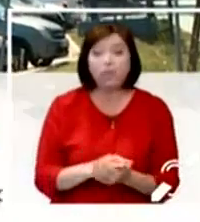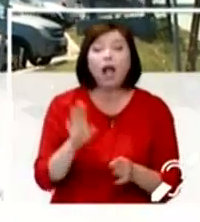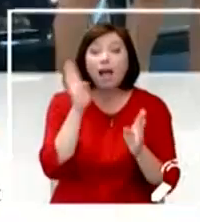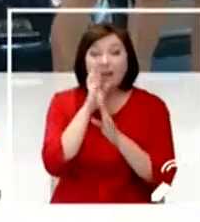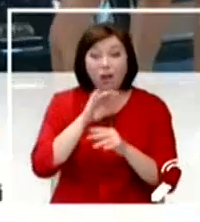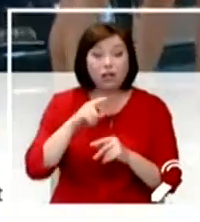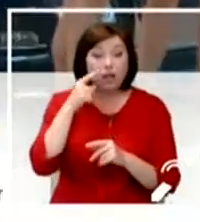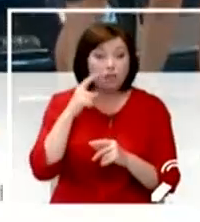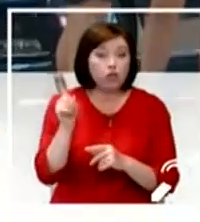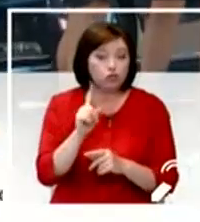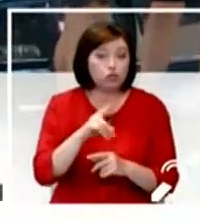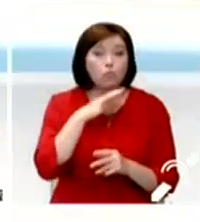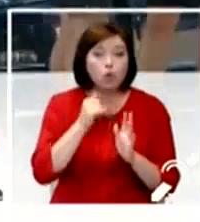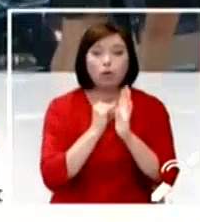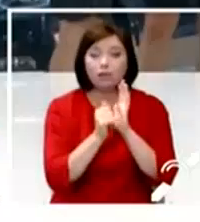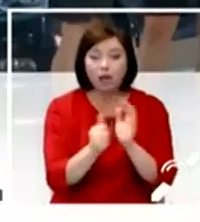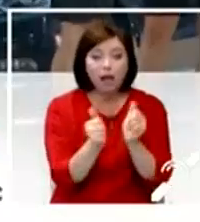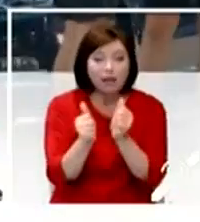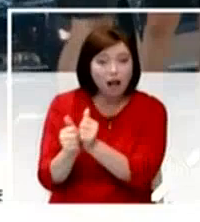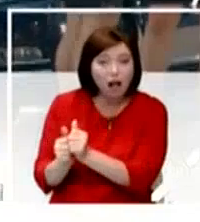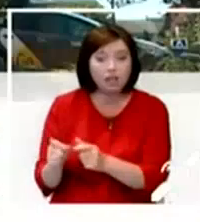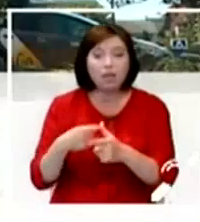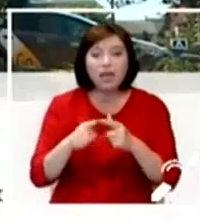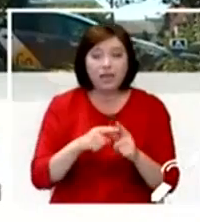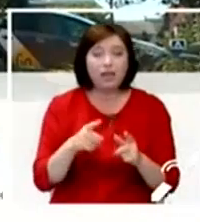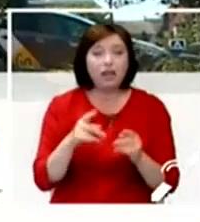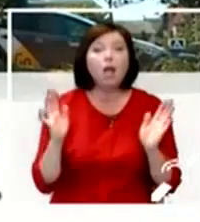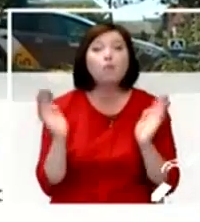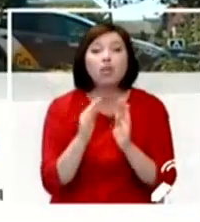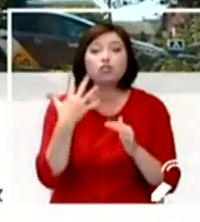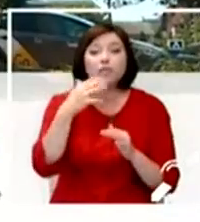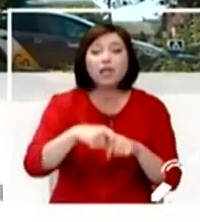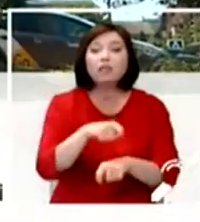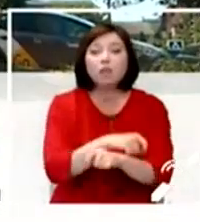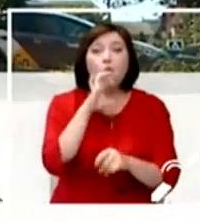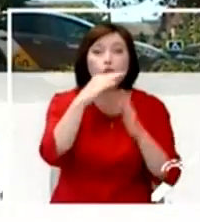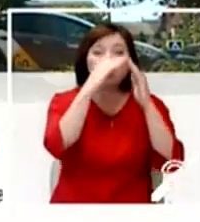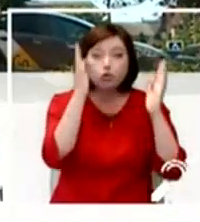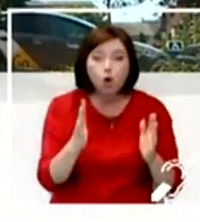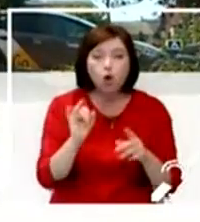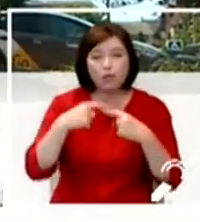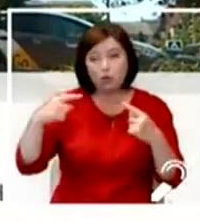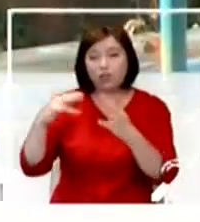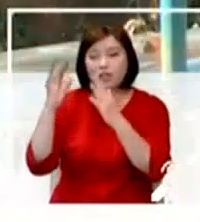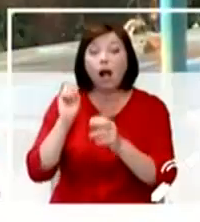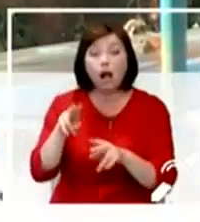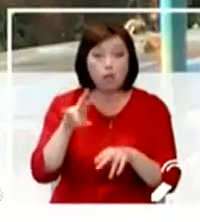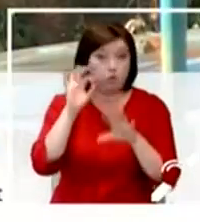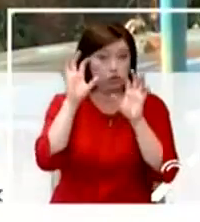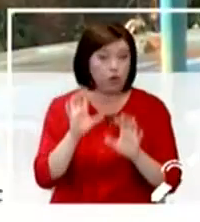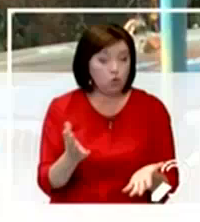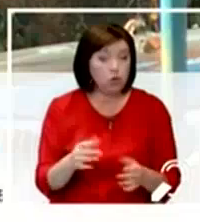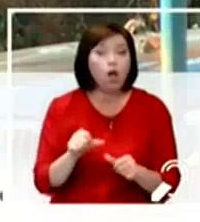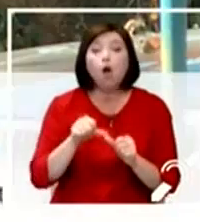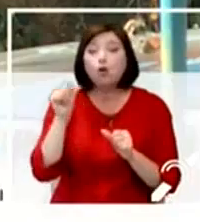privind benzinăriile construite una lângă alta sau la mai puțin de 50 de metri distanță de locuințe sau alte clădiri, așa cum prevede legea. Pe